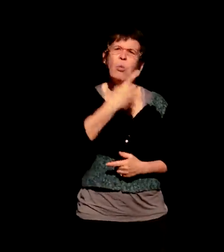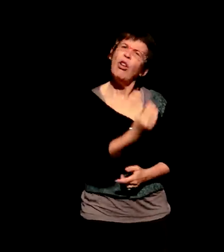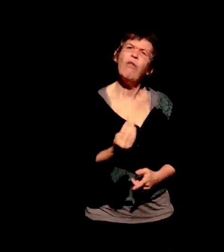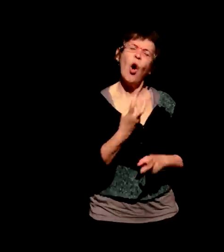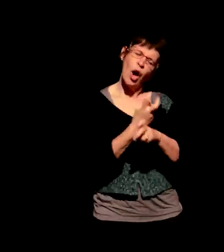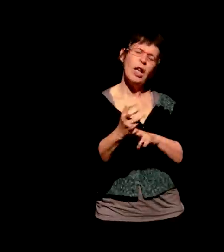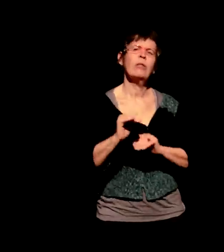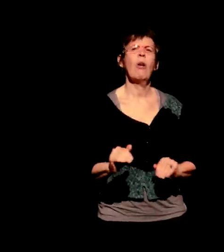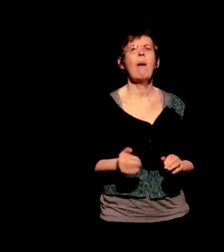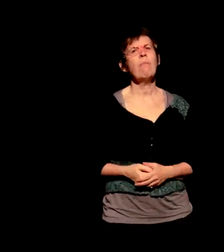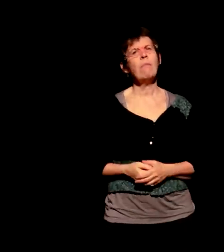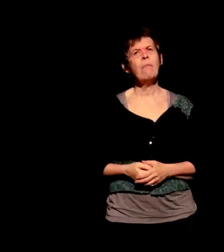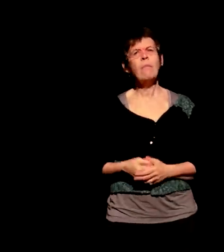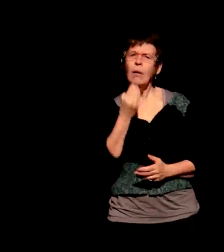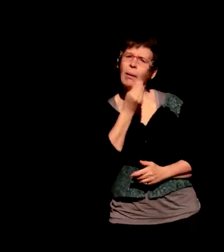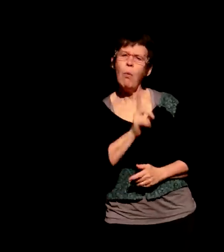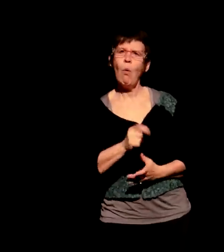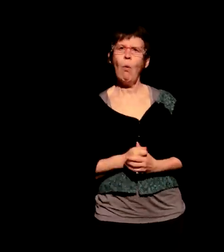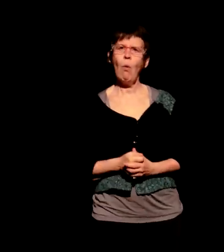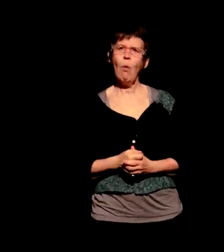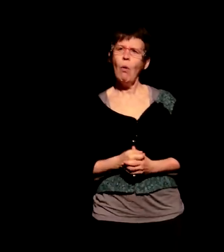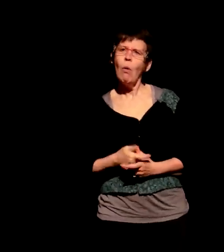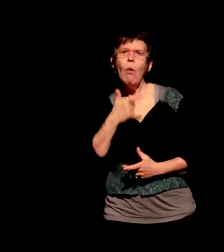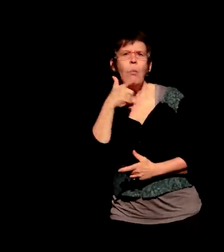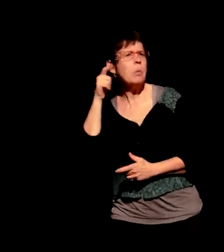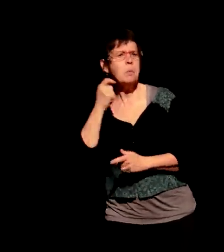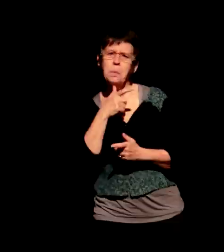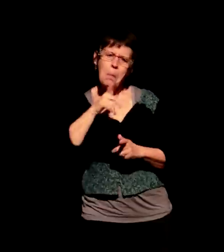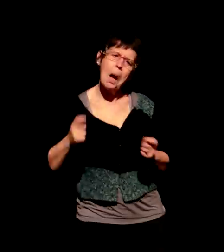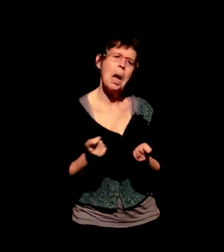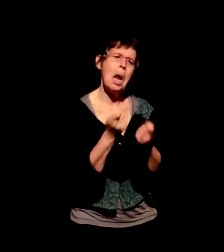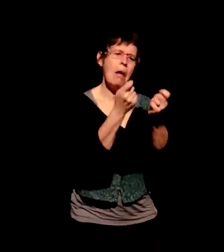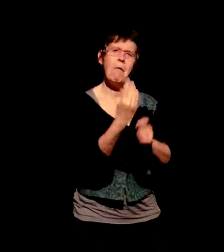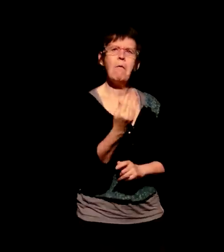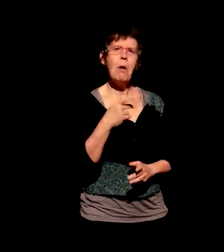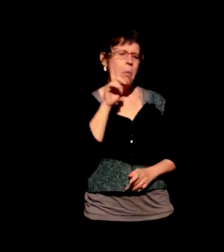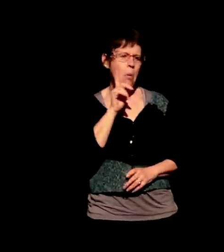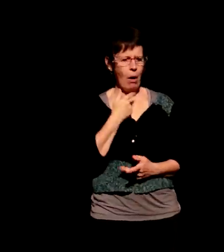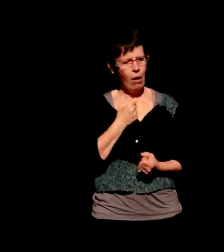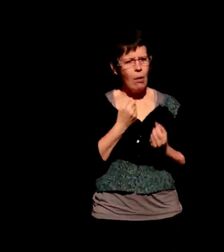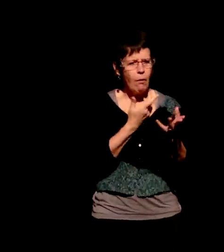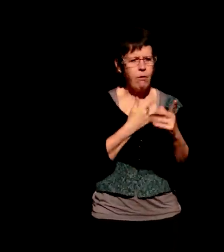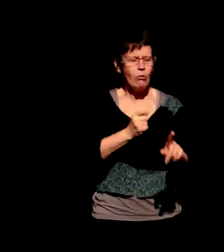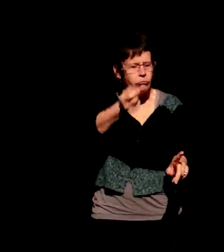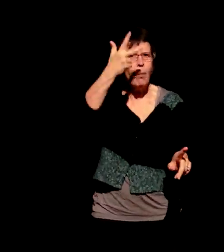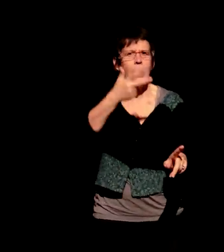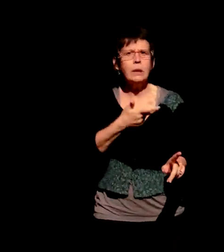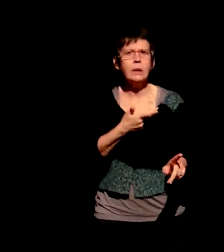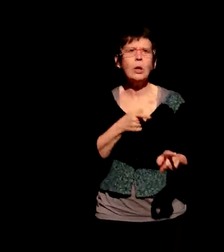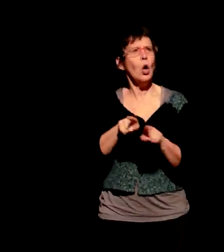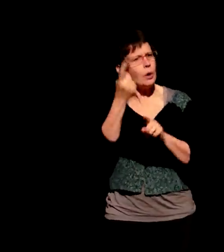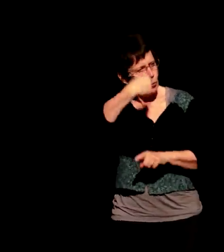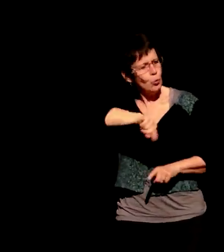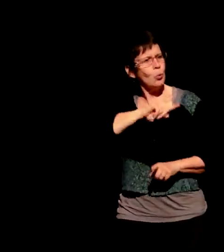ça... Ils ne peuvent pas vraiment élever des enfants sans que ça crée des traumatismes, des... Et puis, c'est dangereux pour les fondements de